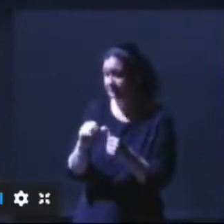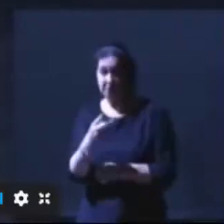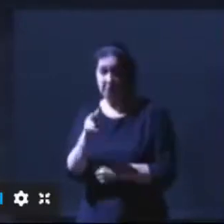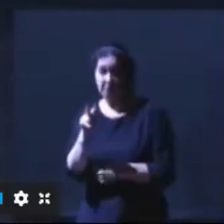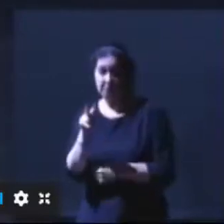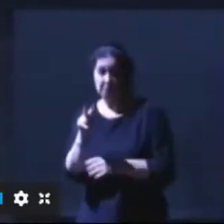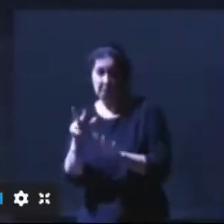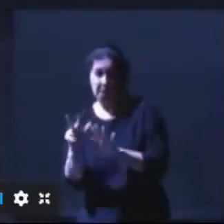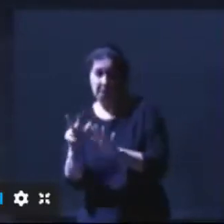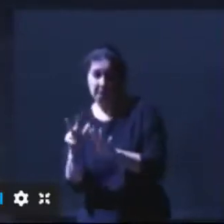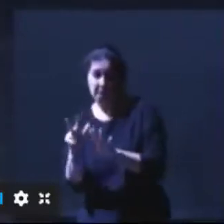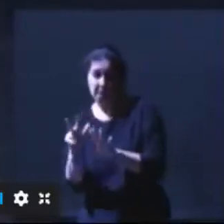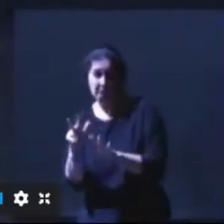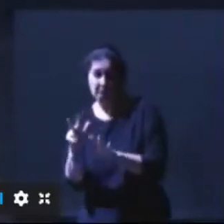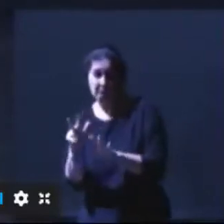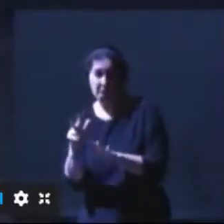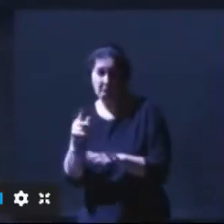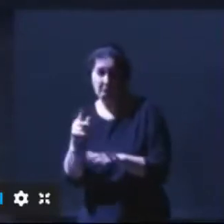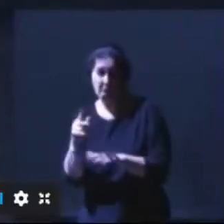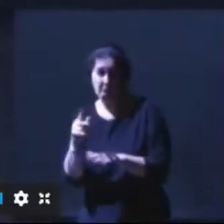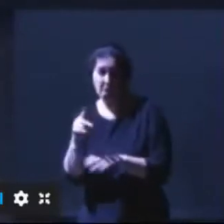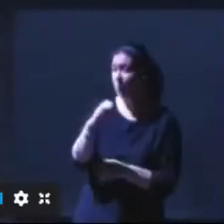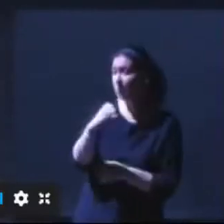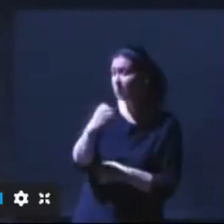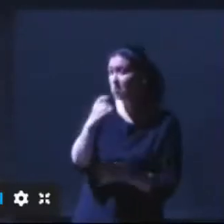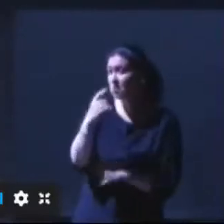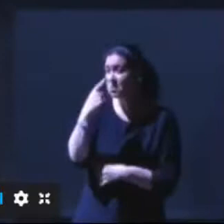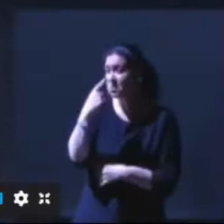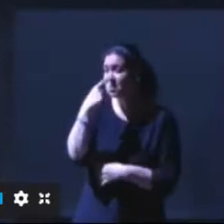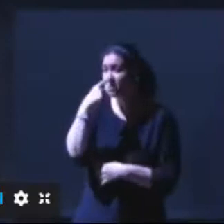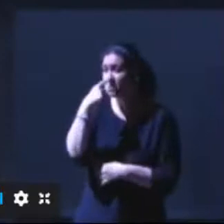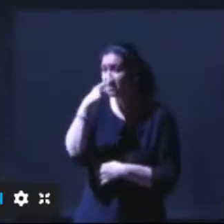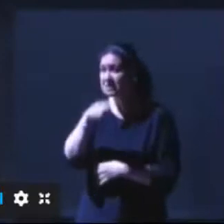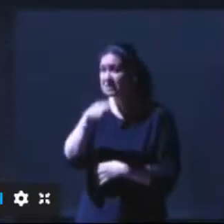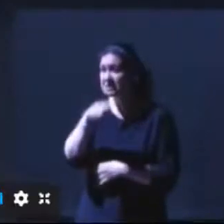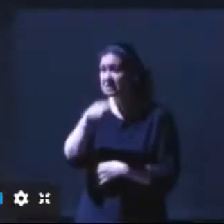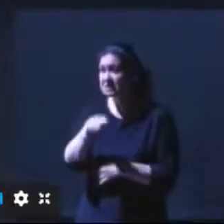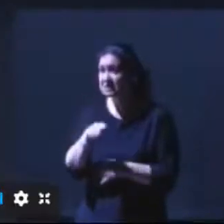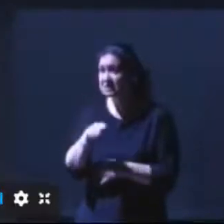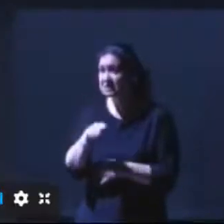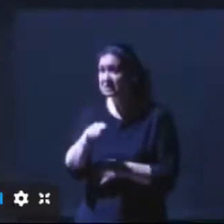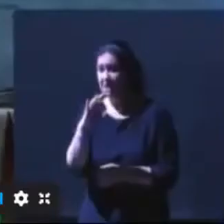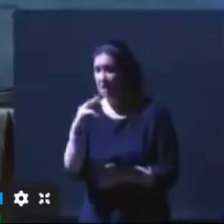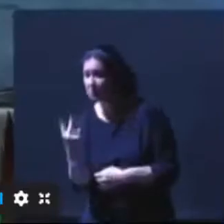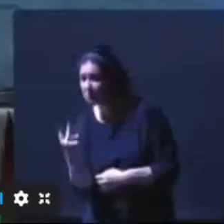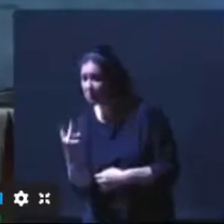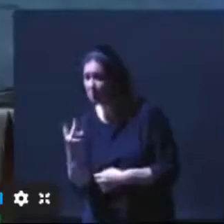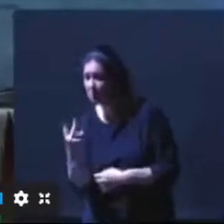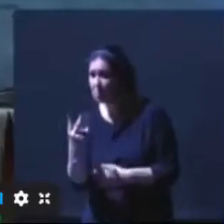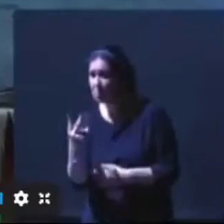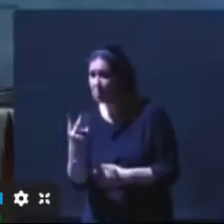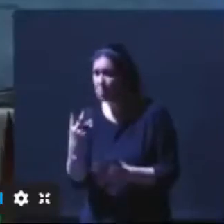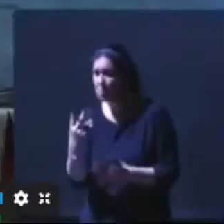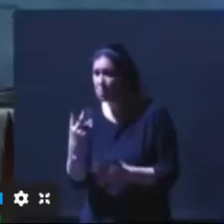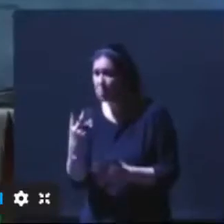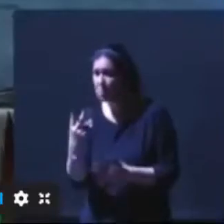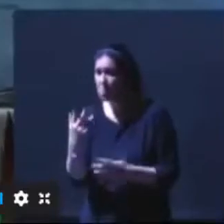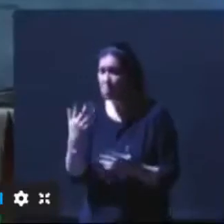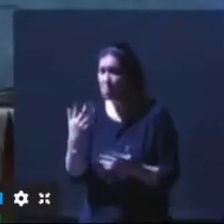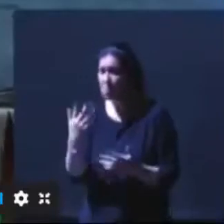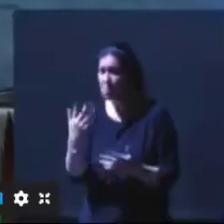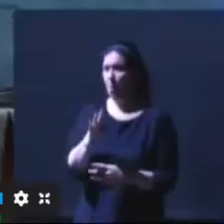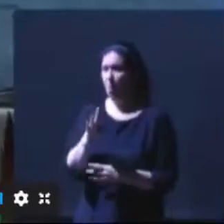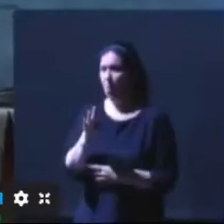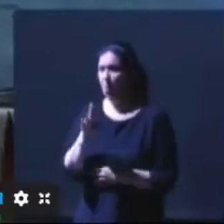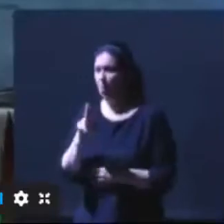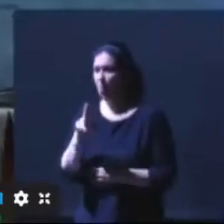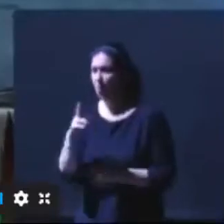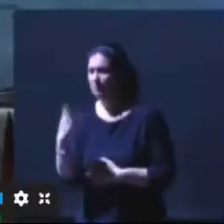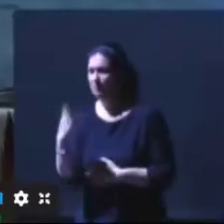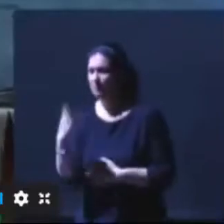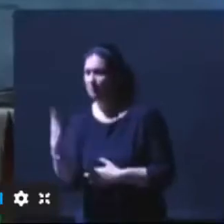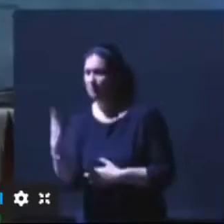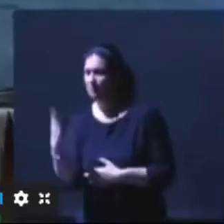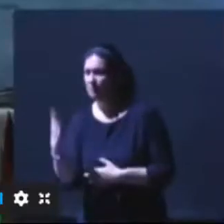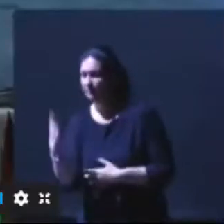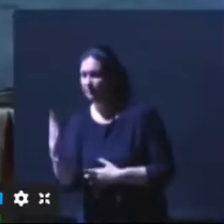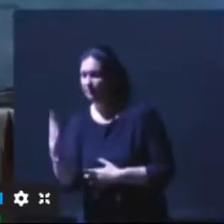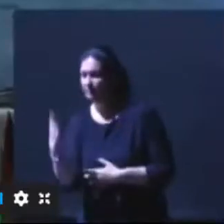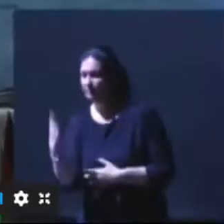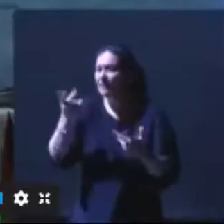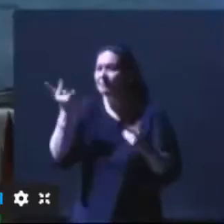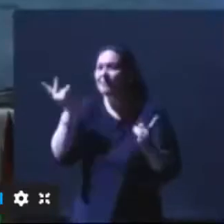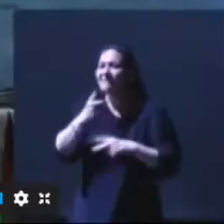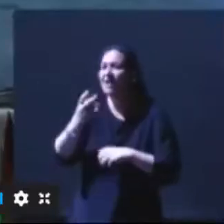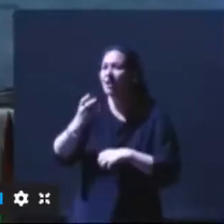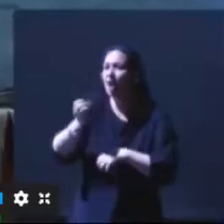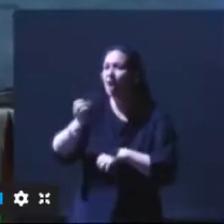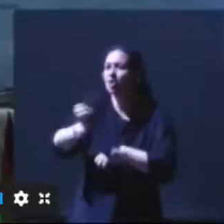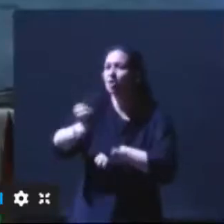người có cái token này. Đấy, thì tôi cũng nhớ lại cái ví dụ khi mà Bitcoin mới xuất hiện ấy. Thì mọi người ai